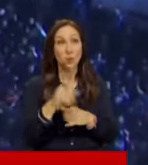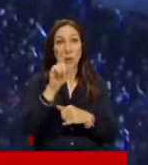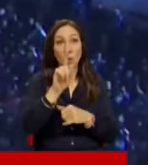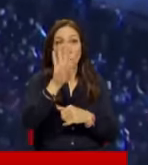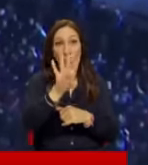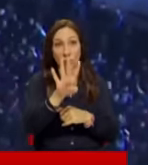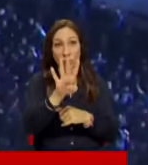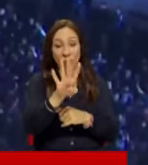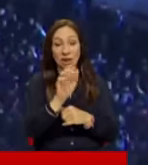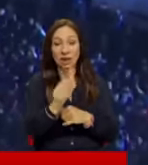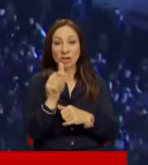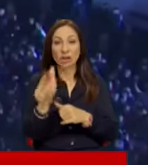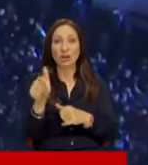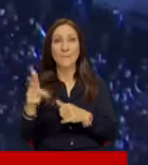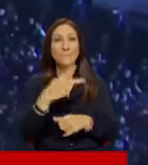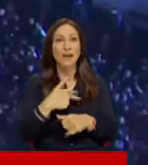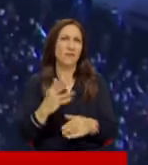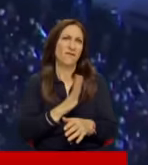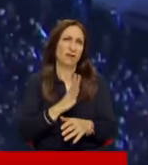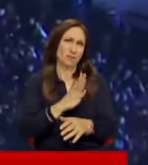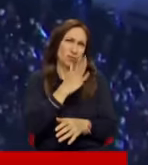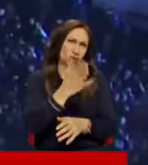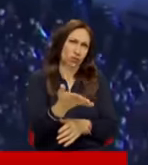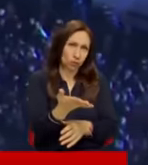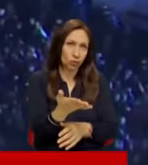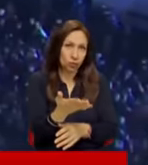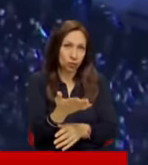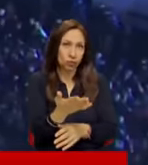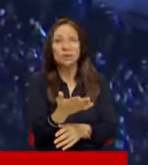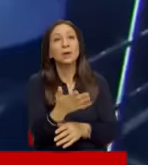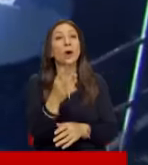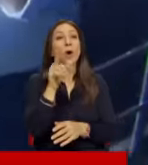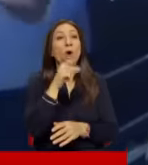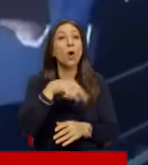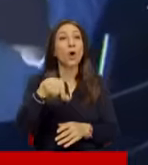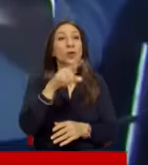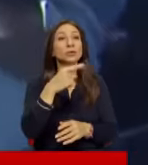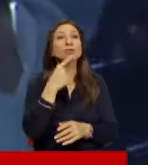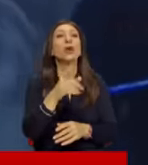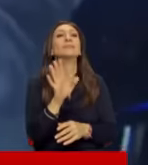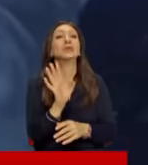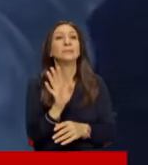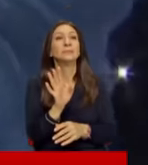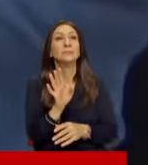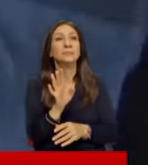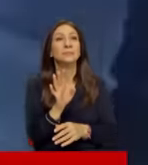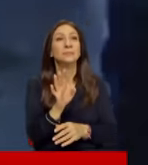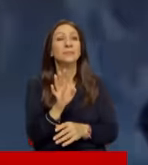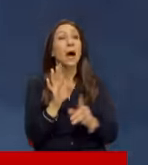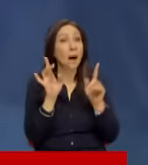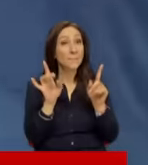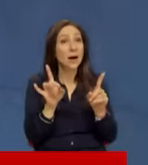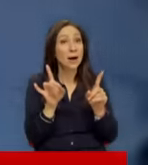14 ilçe belediyemiz vardı biliyorsunuz. Onları söylemeyeceğim.